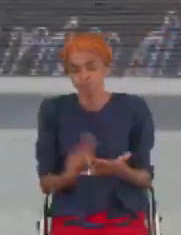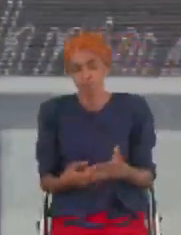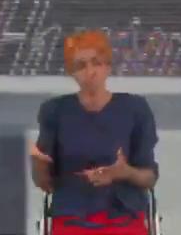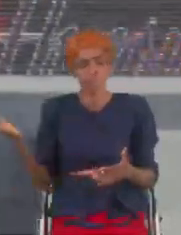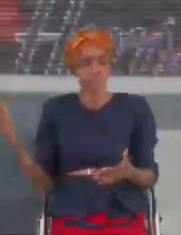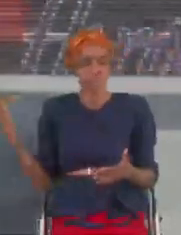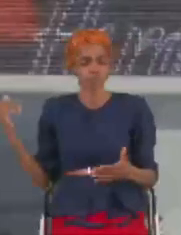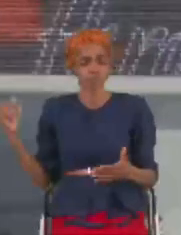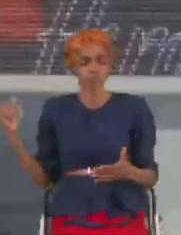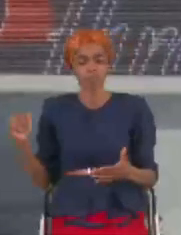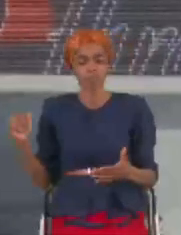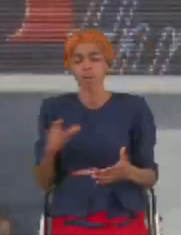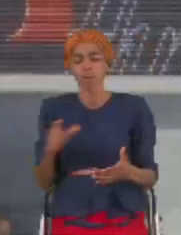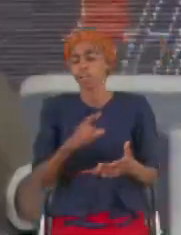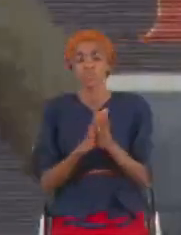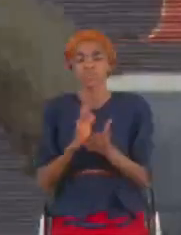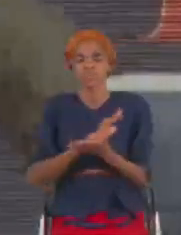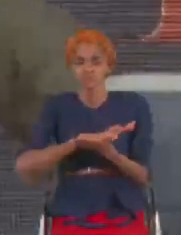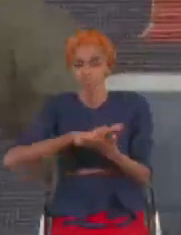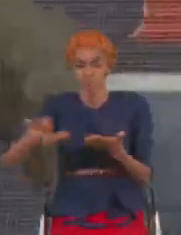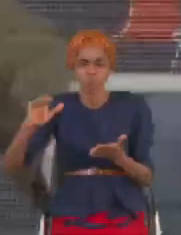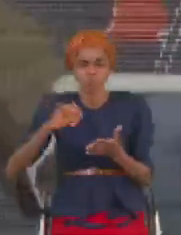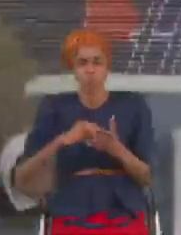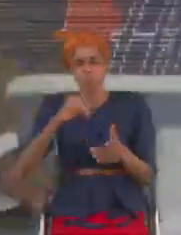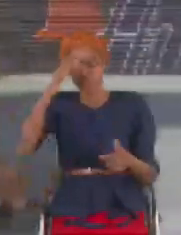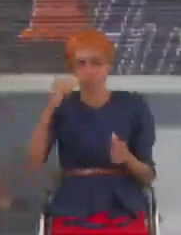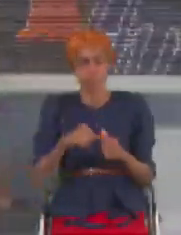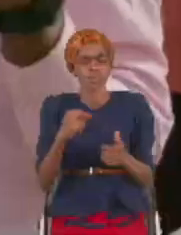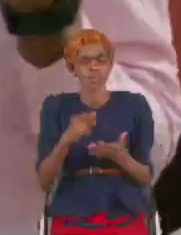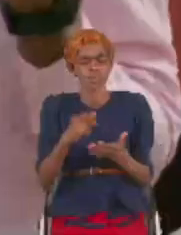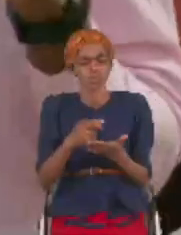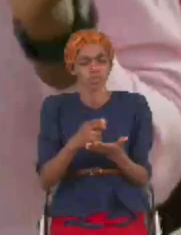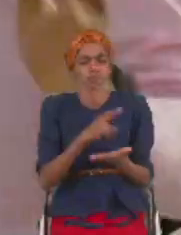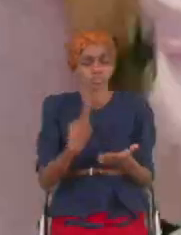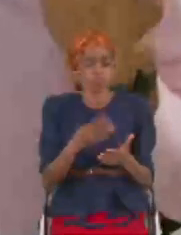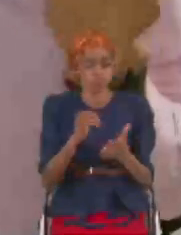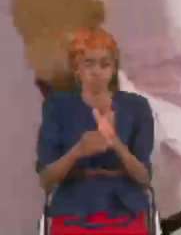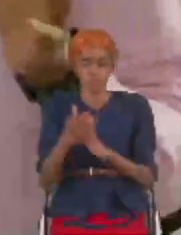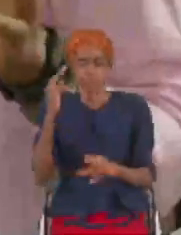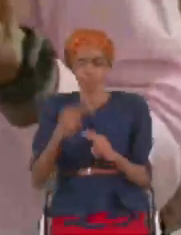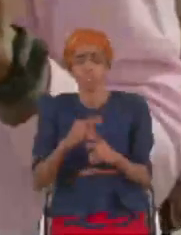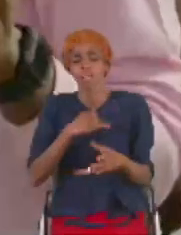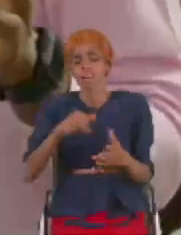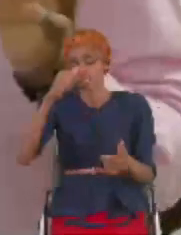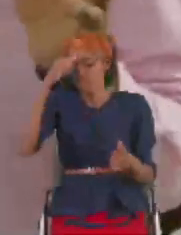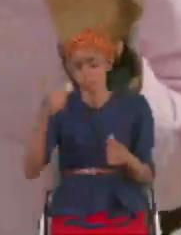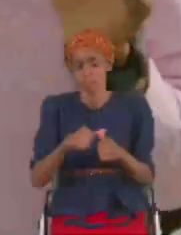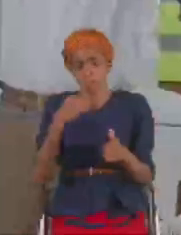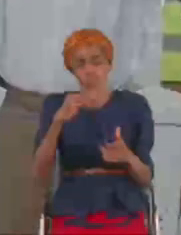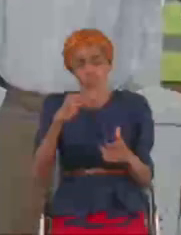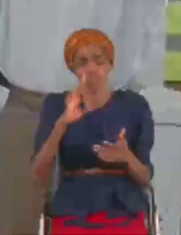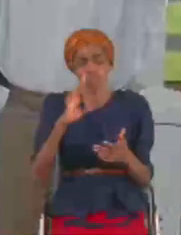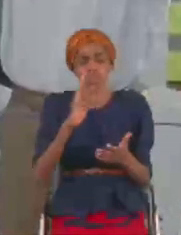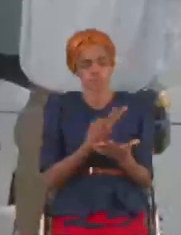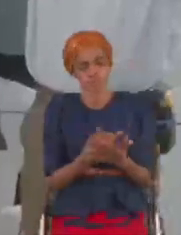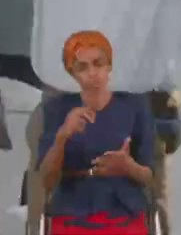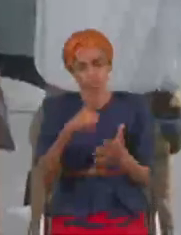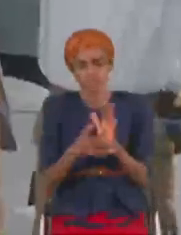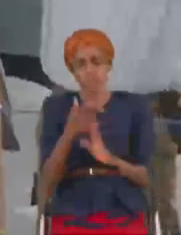je prie f-15 le souvenir de la chute elle le souvenir de l'échec